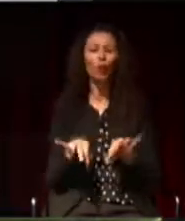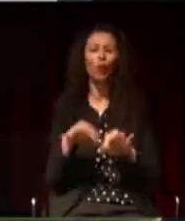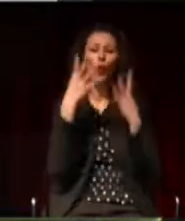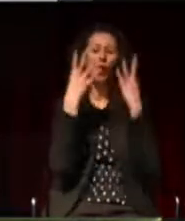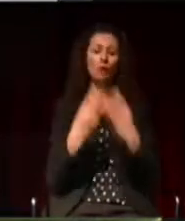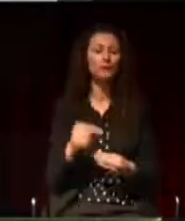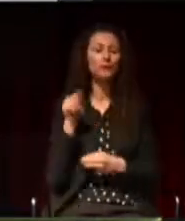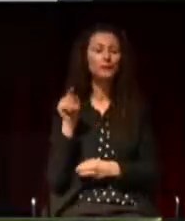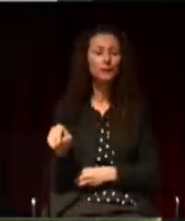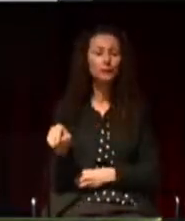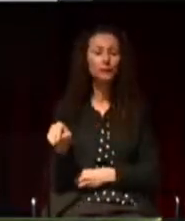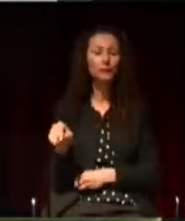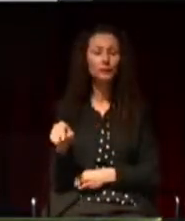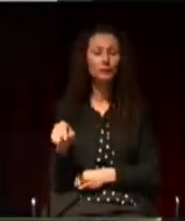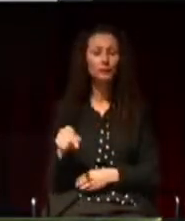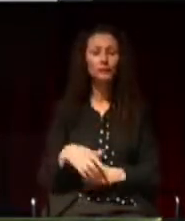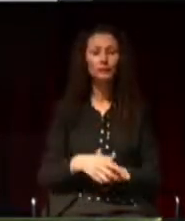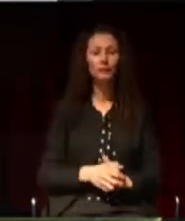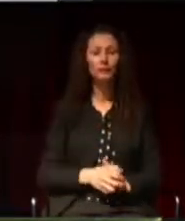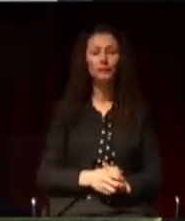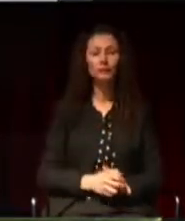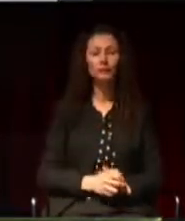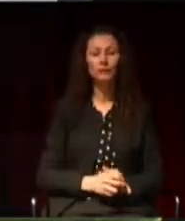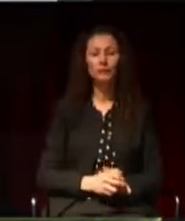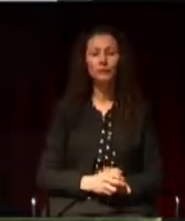hali almıştır.